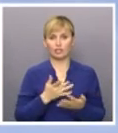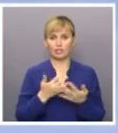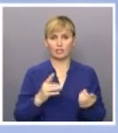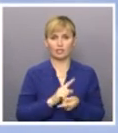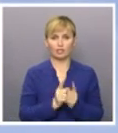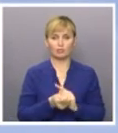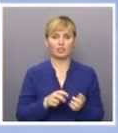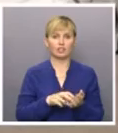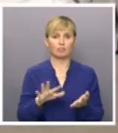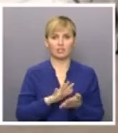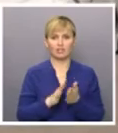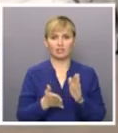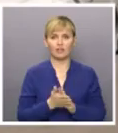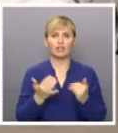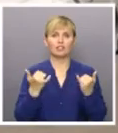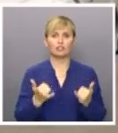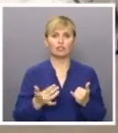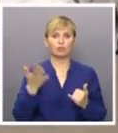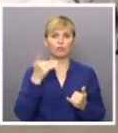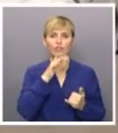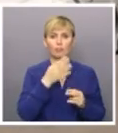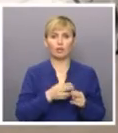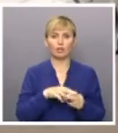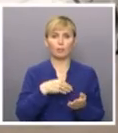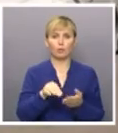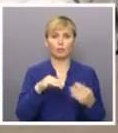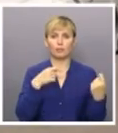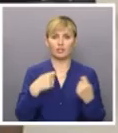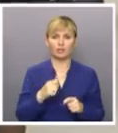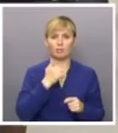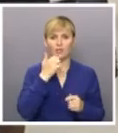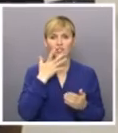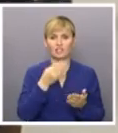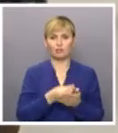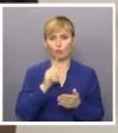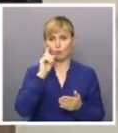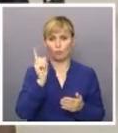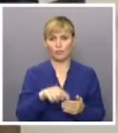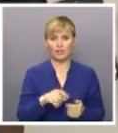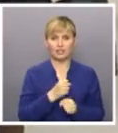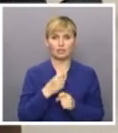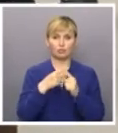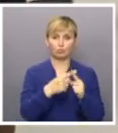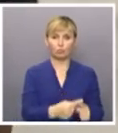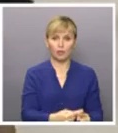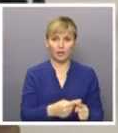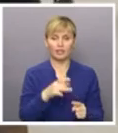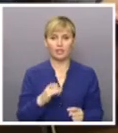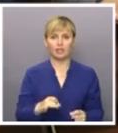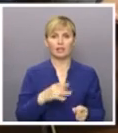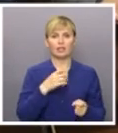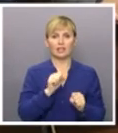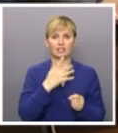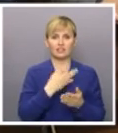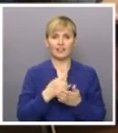не бояться договариваться. Сейчас то время, когда и покупатели, и продавцы, благодаря своему умению пойти на компромисс и в то же время отстоять свои